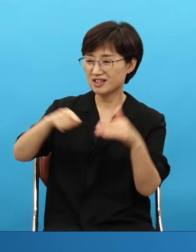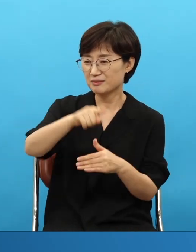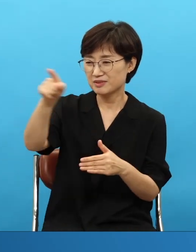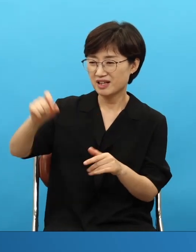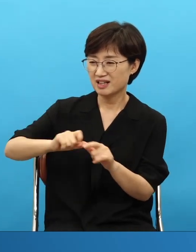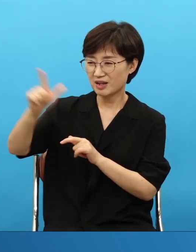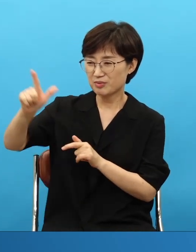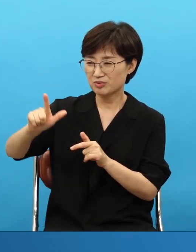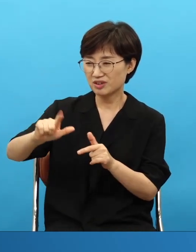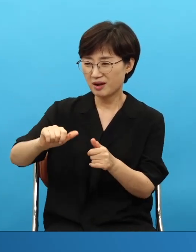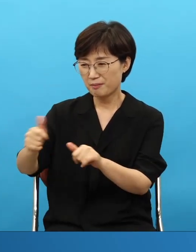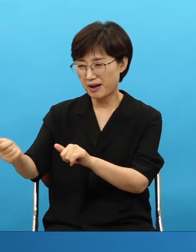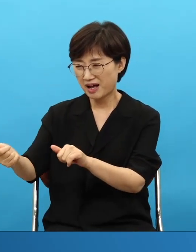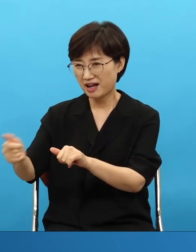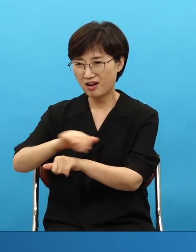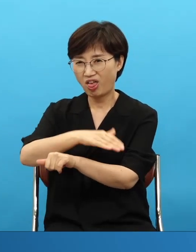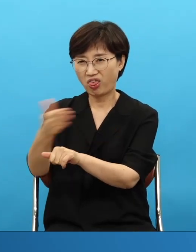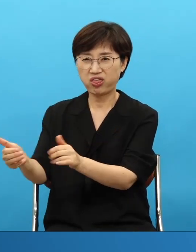없습니다.